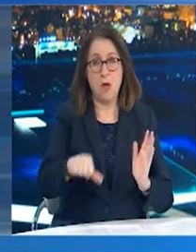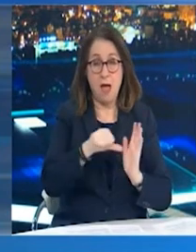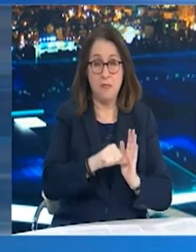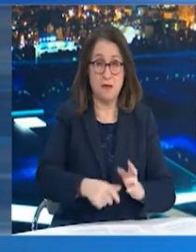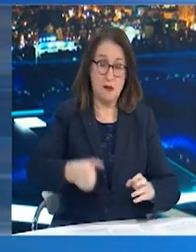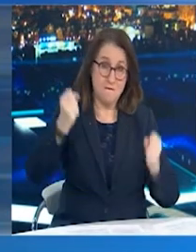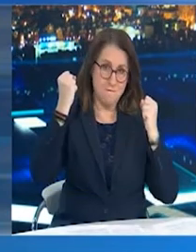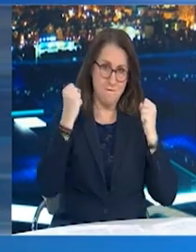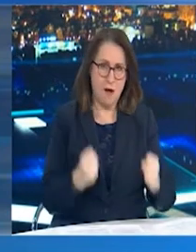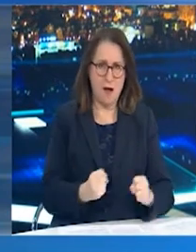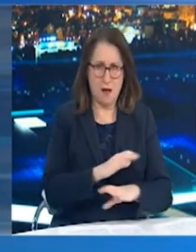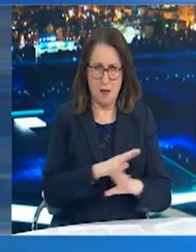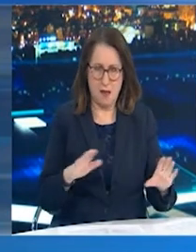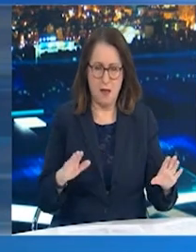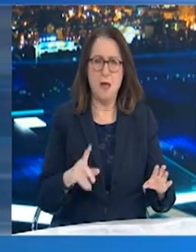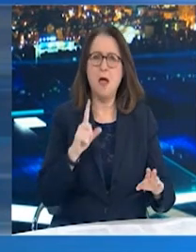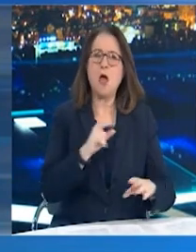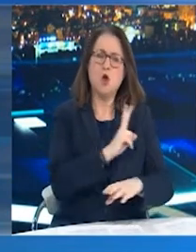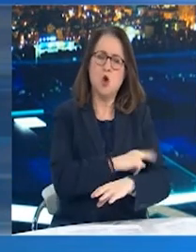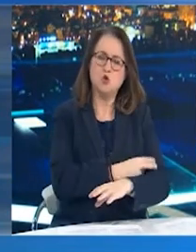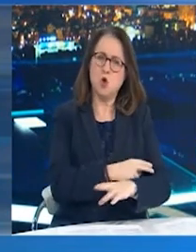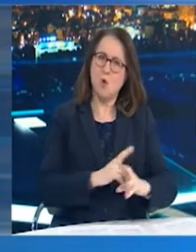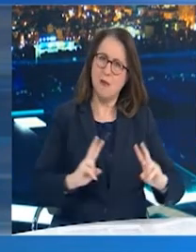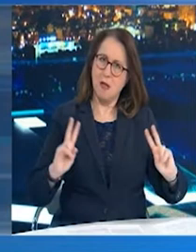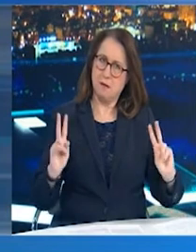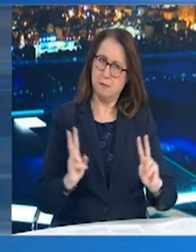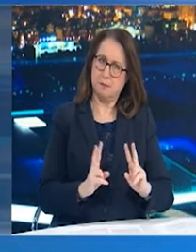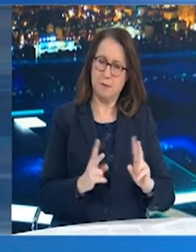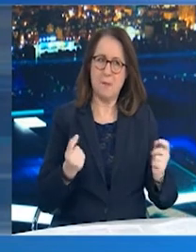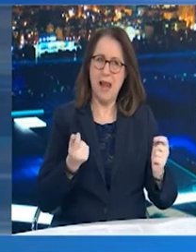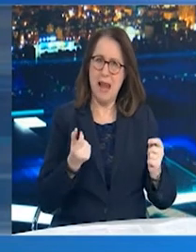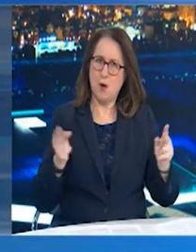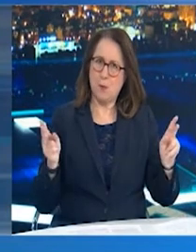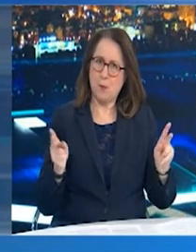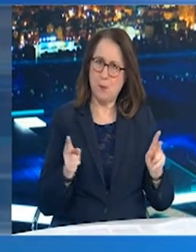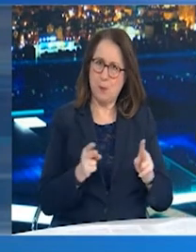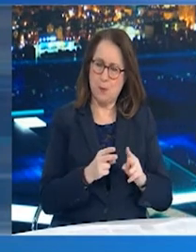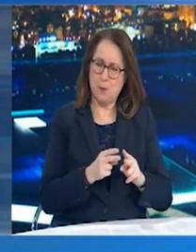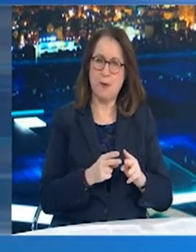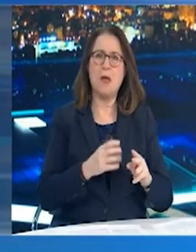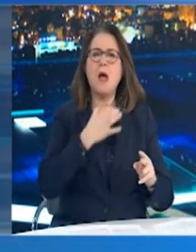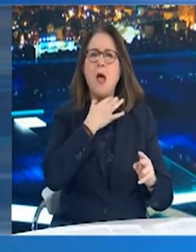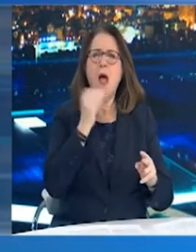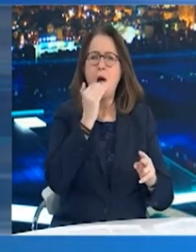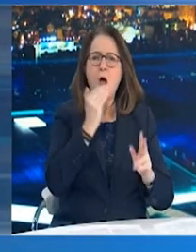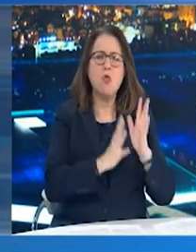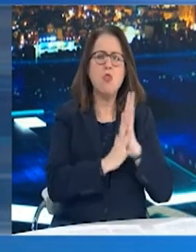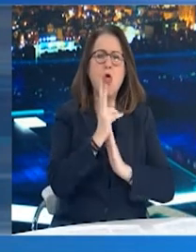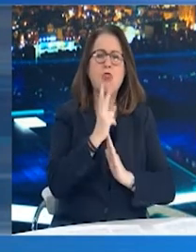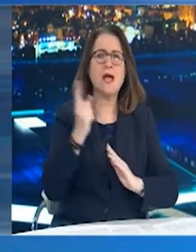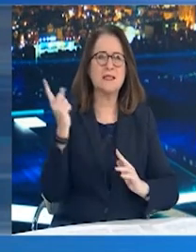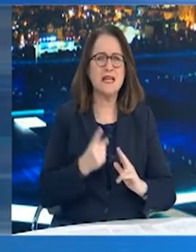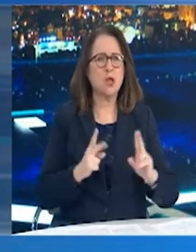υποχώρηση. Ενδεικτικά, η αποσυμπίωση στις μονάδες ΜΕΘ κυμάνθηκε σε 12% μείωση των ασθενών σε σχέση με την